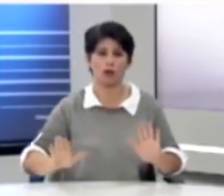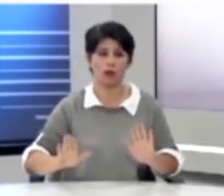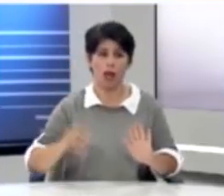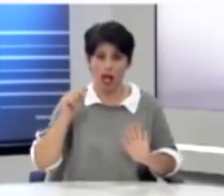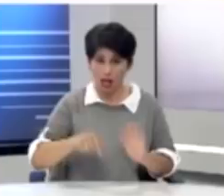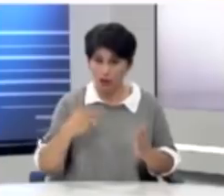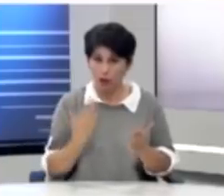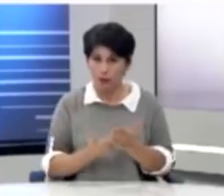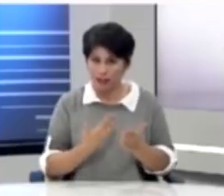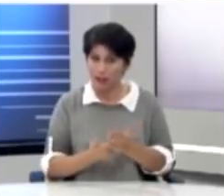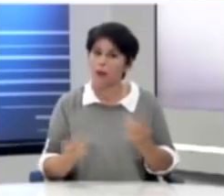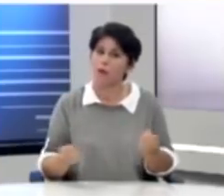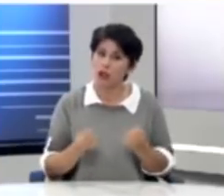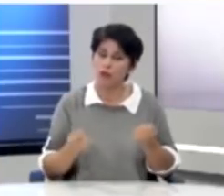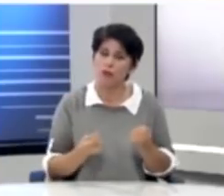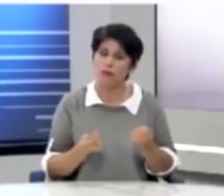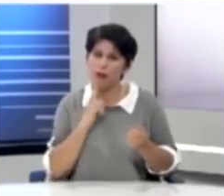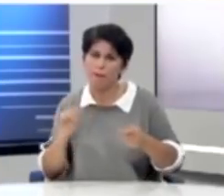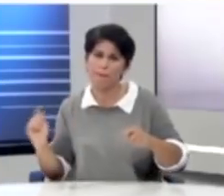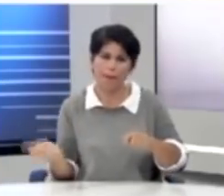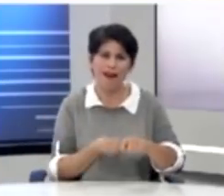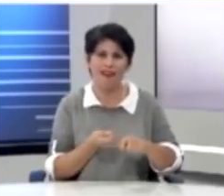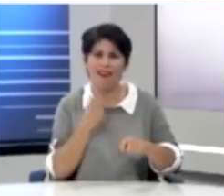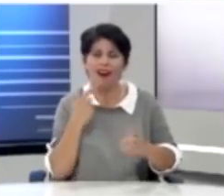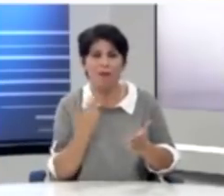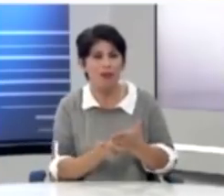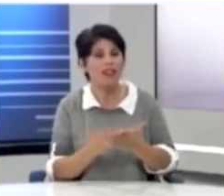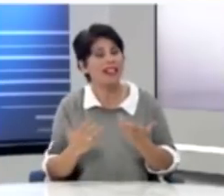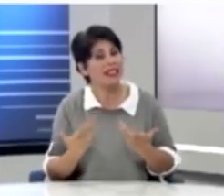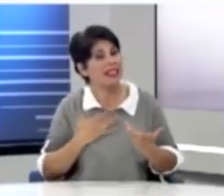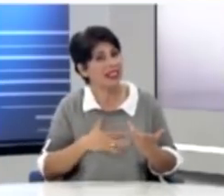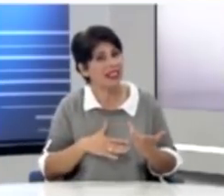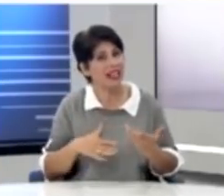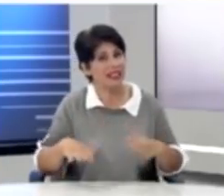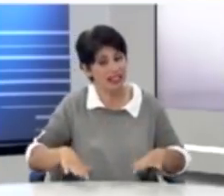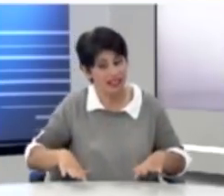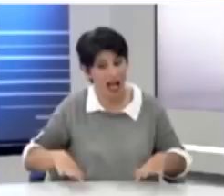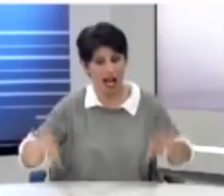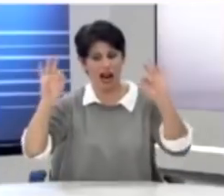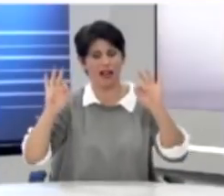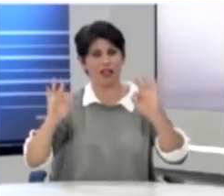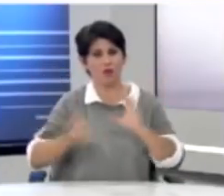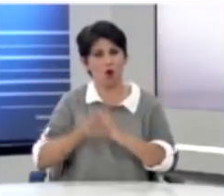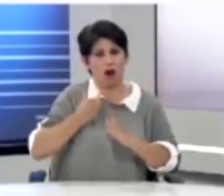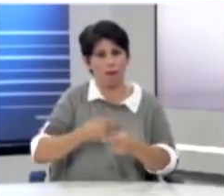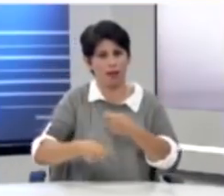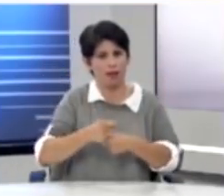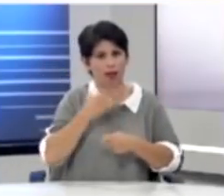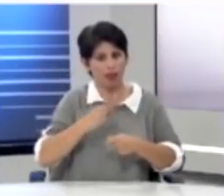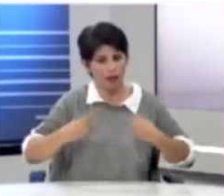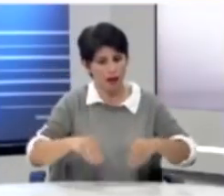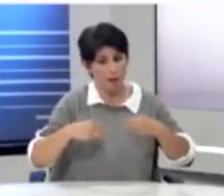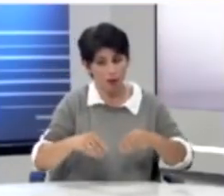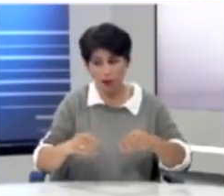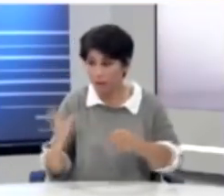ίδιο το επιχείρημα που χρησιμοποιείται σας καρφώνει. Αποδεικνύει γιατί τις θέλετε τις start-up, απλά για να πουληθούν οι πιο